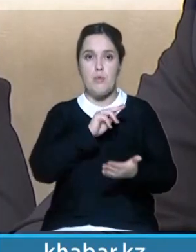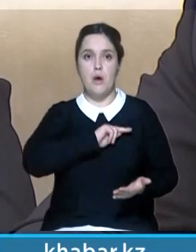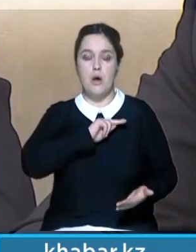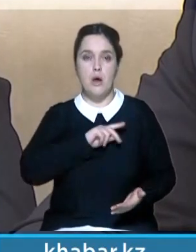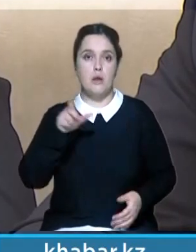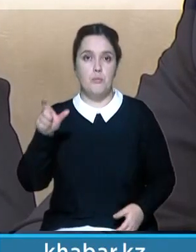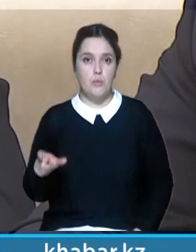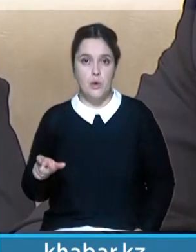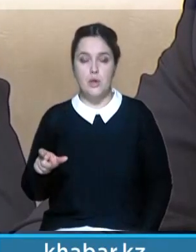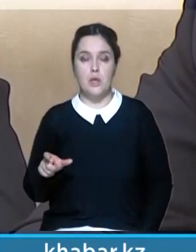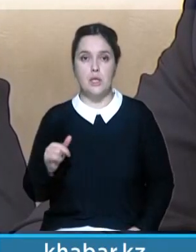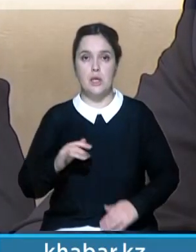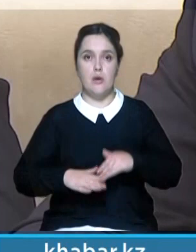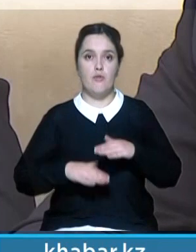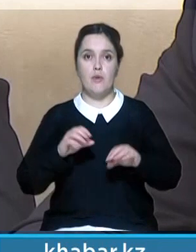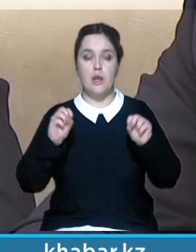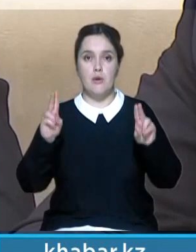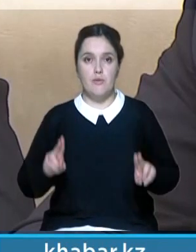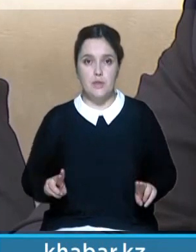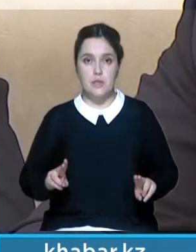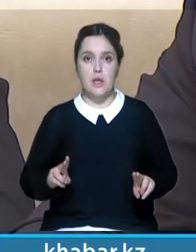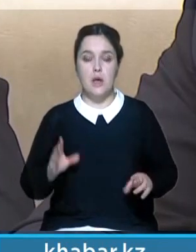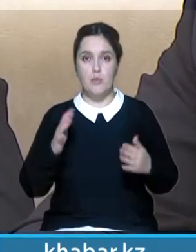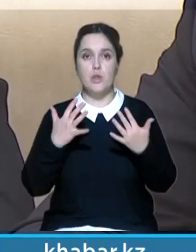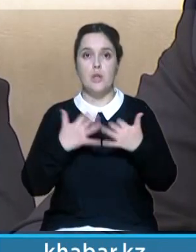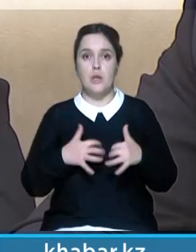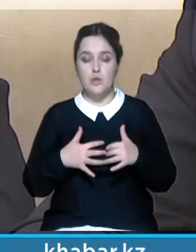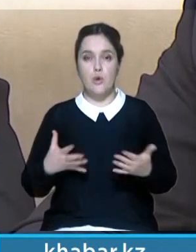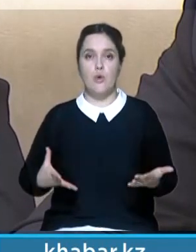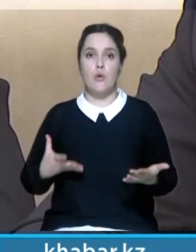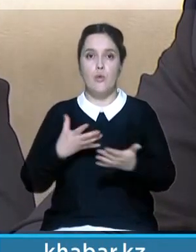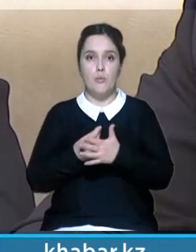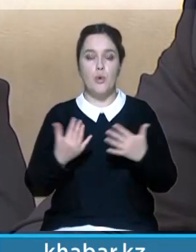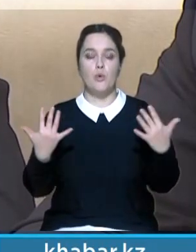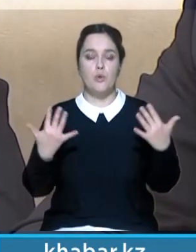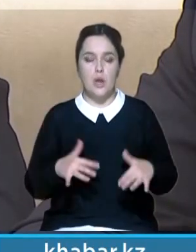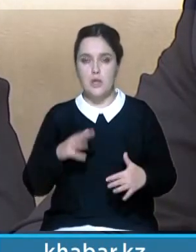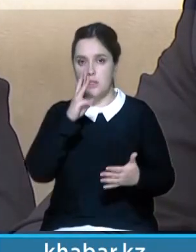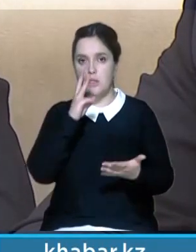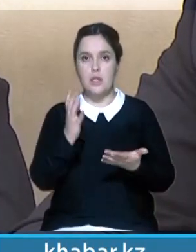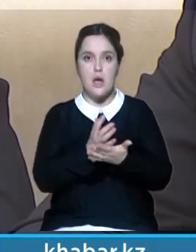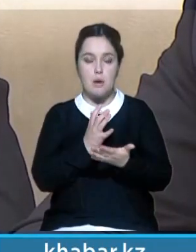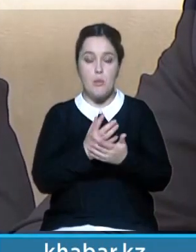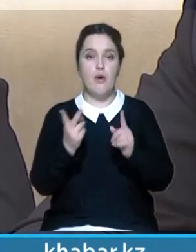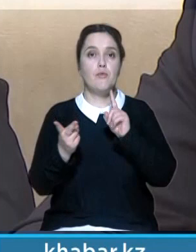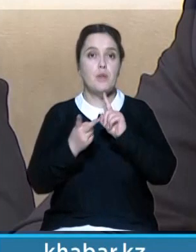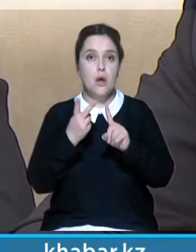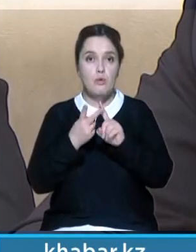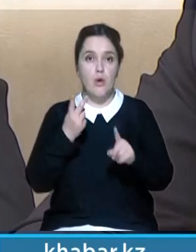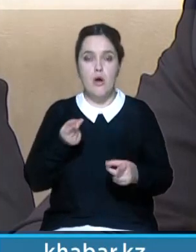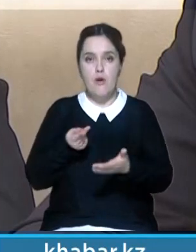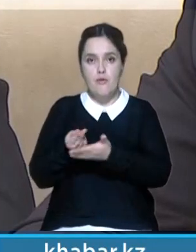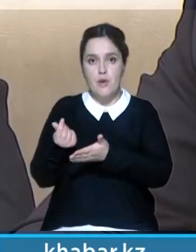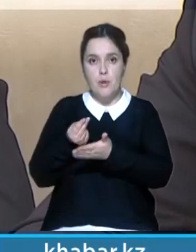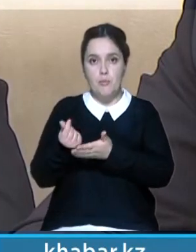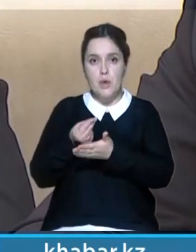профессии и квалификации производить перерасчет сумм возмещенного утраченного заработка; второе, выплаты